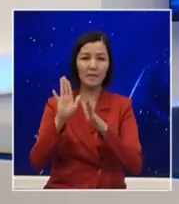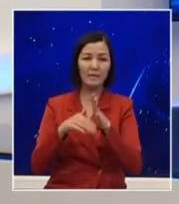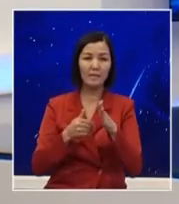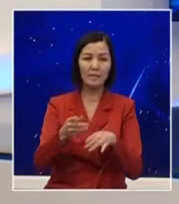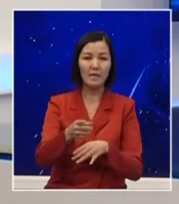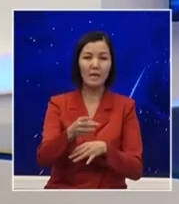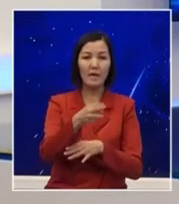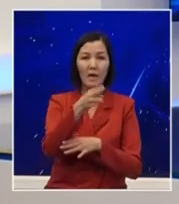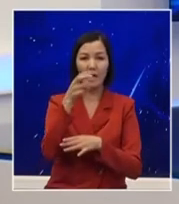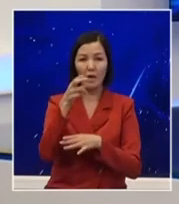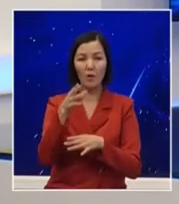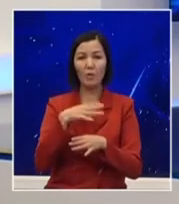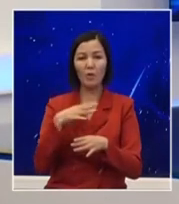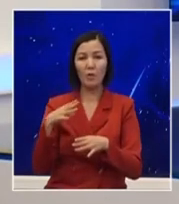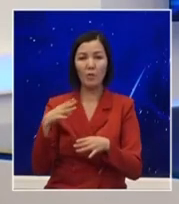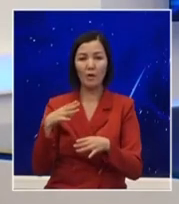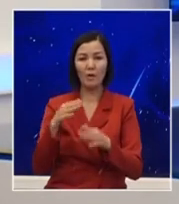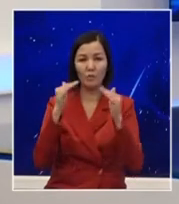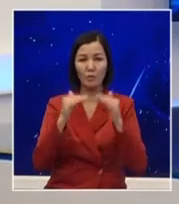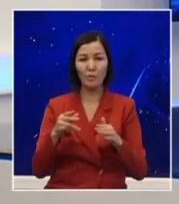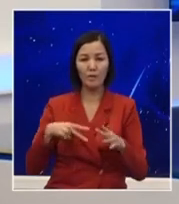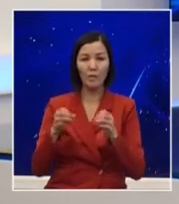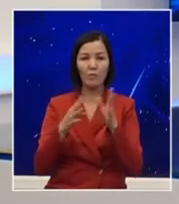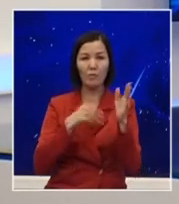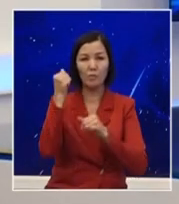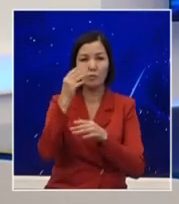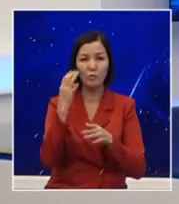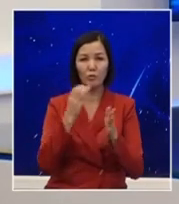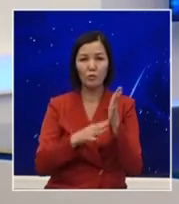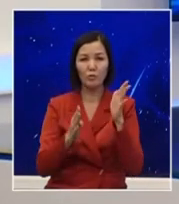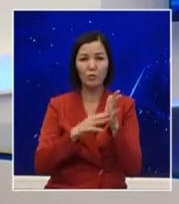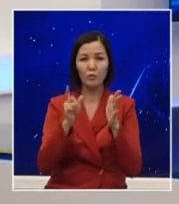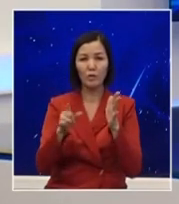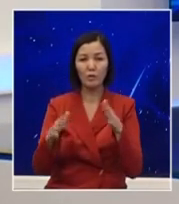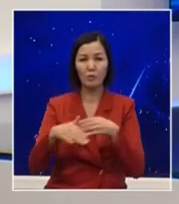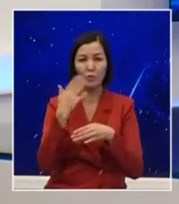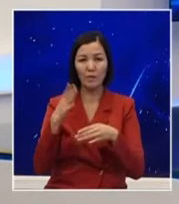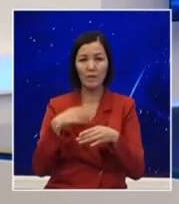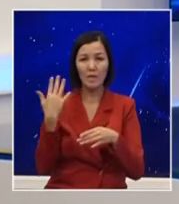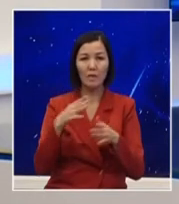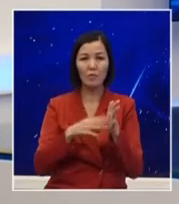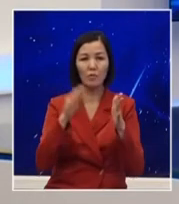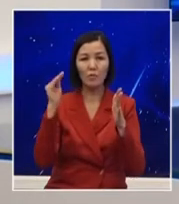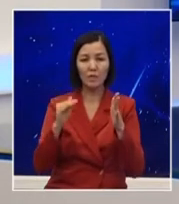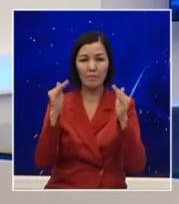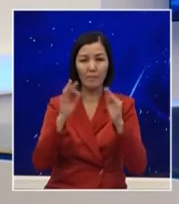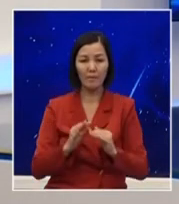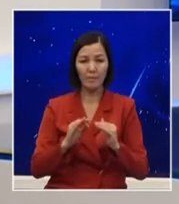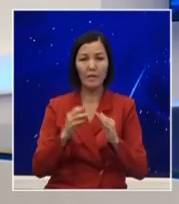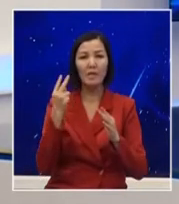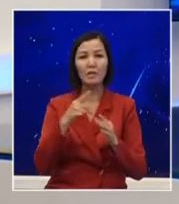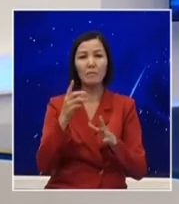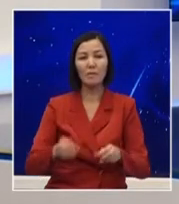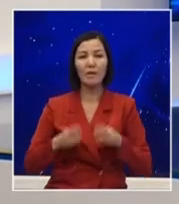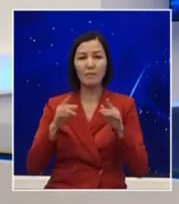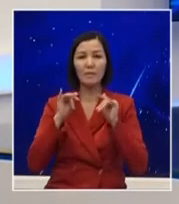келеді. 2019 жылы 499 адам жауапкершілікке тартылса, биыл ол көрсеткіш 59-ға кеміген. 21 қылмыстық